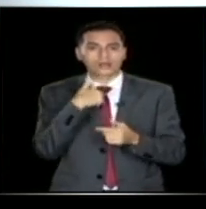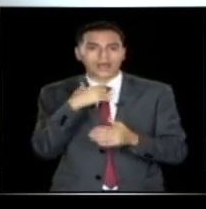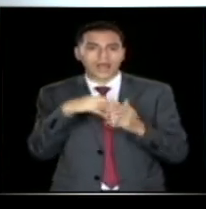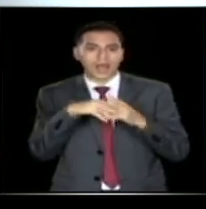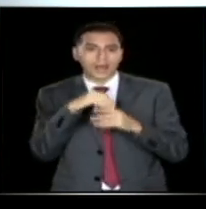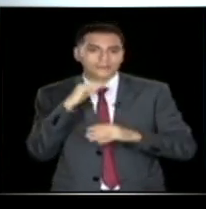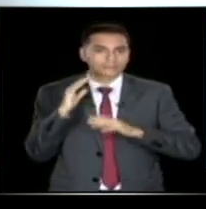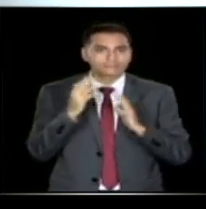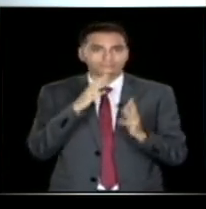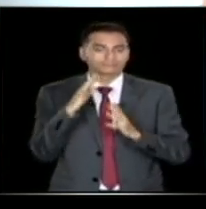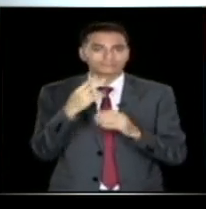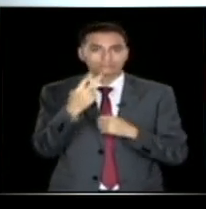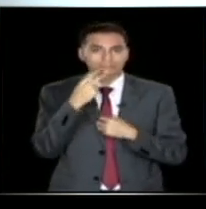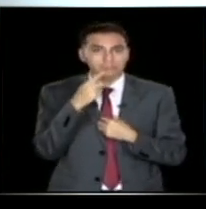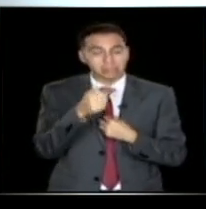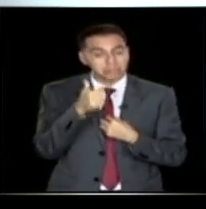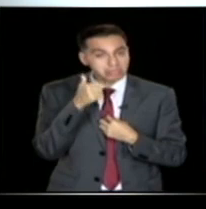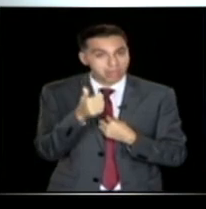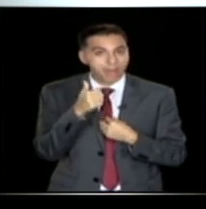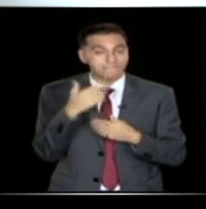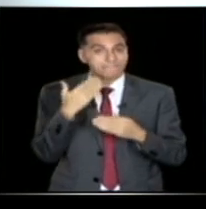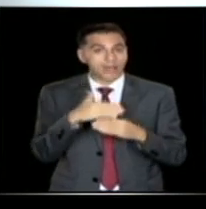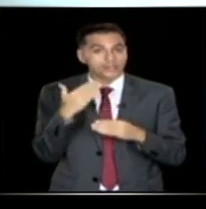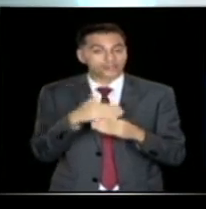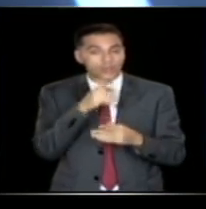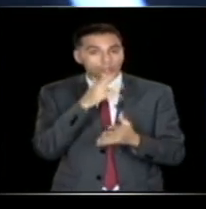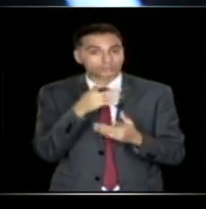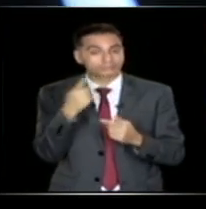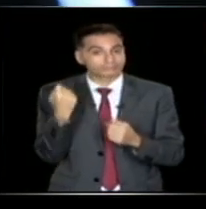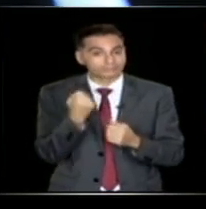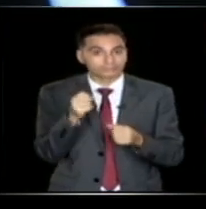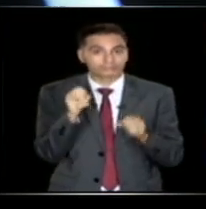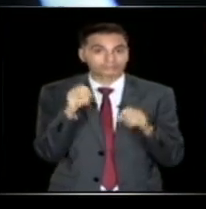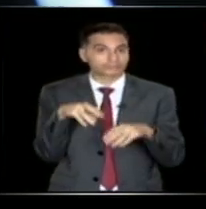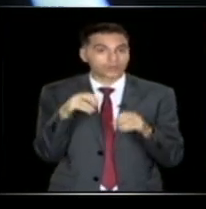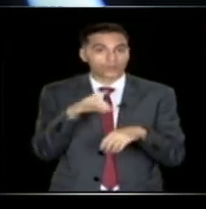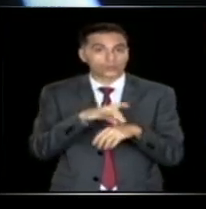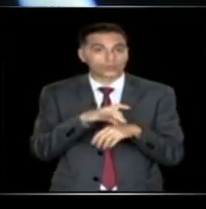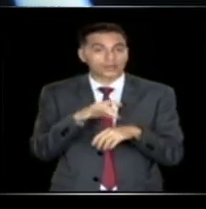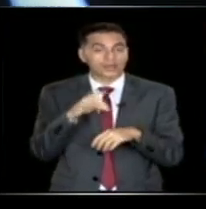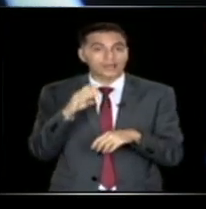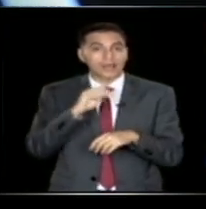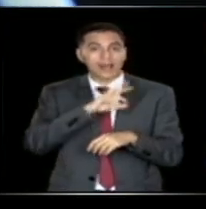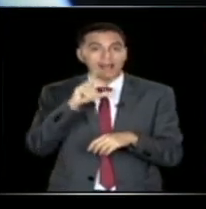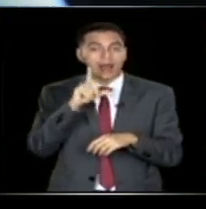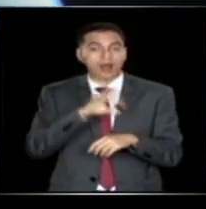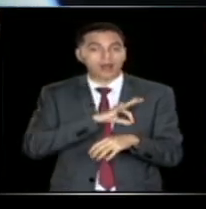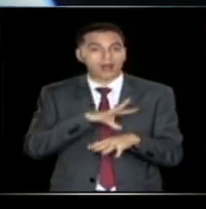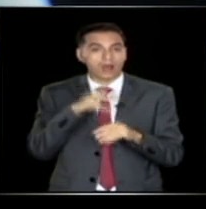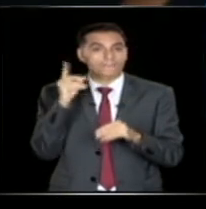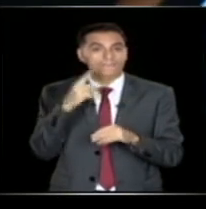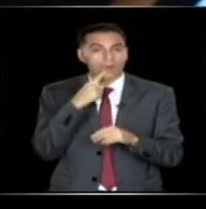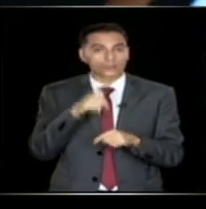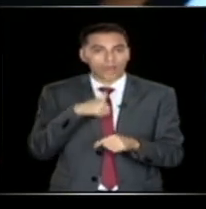بتترجم بالكلام. قال لي تمام انت بتمثلي حلو، شكرا. فدكتور جلال الشرقاوي الله يرحمه قال لي هقول لك